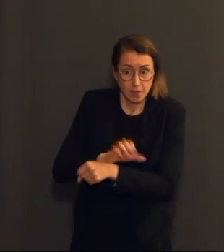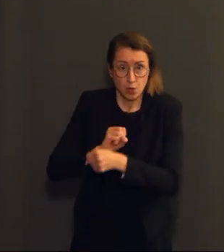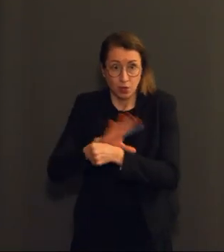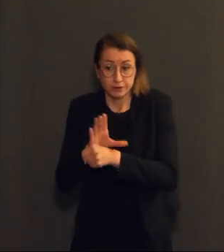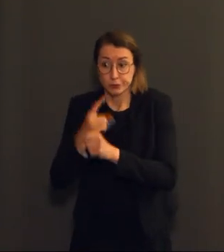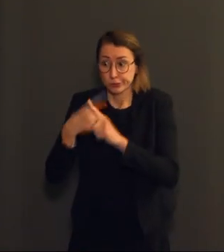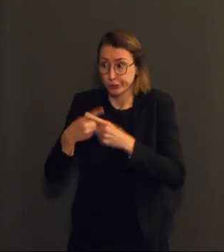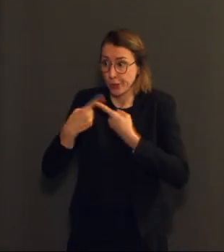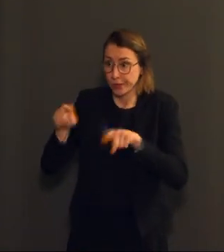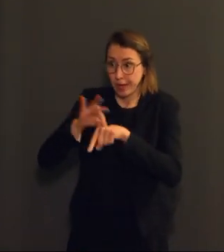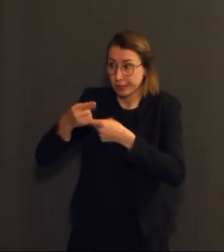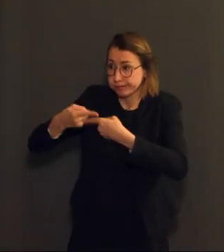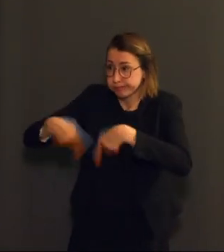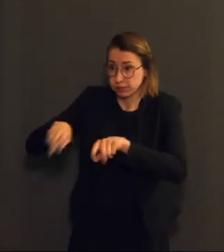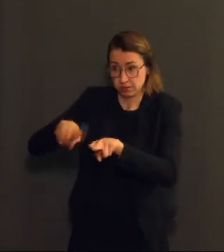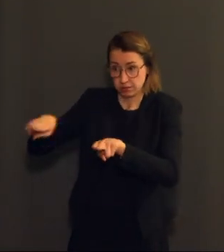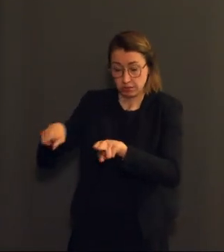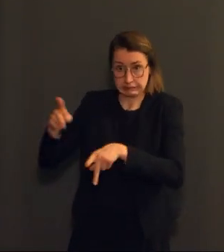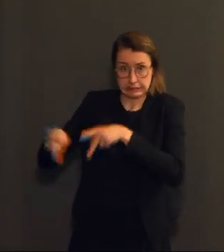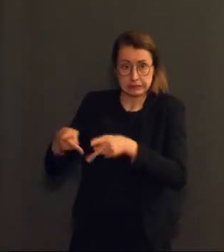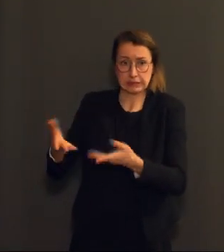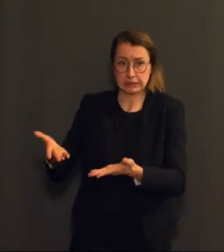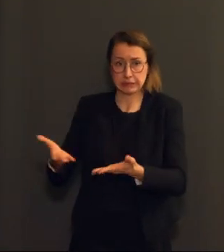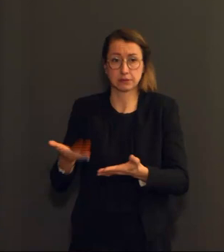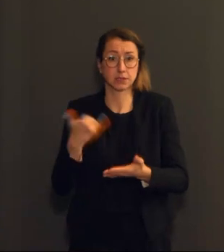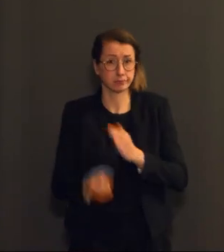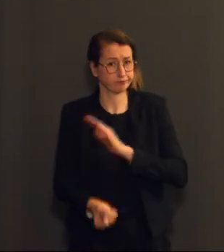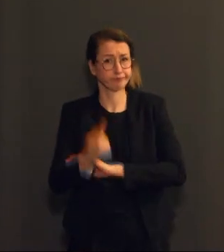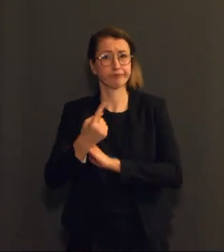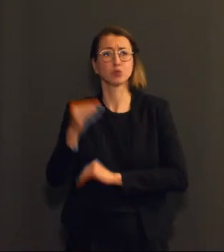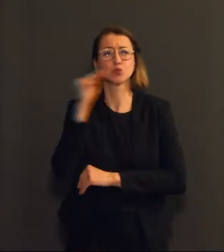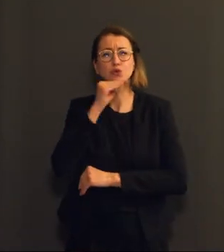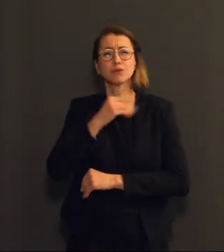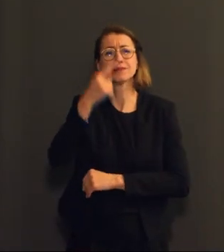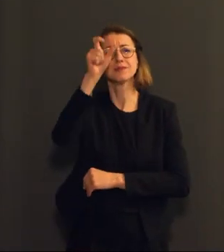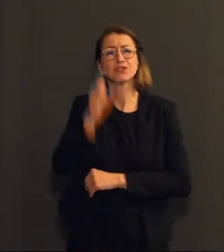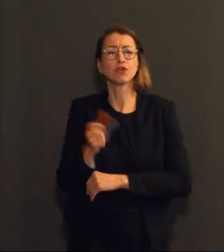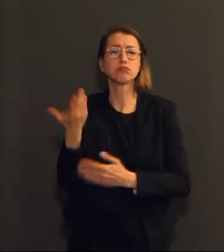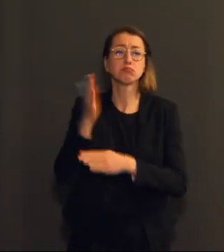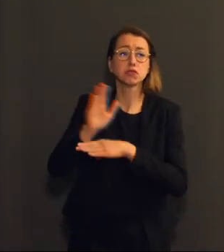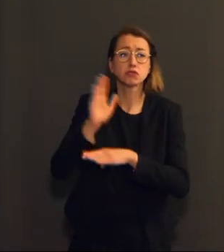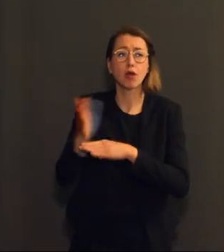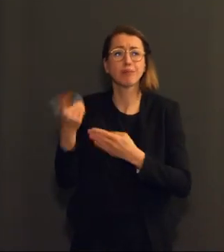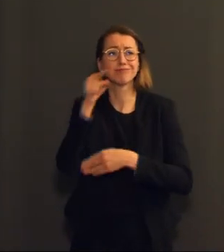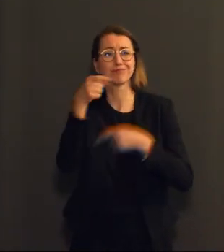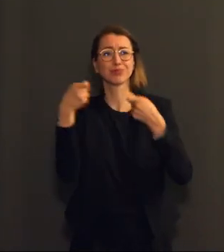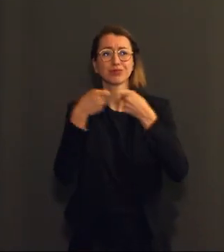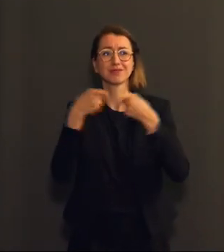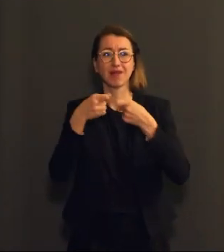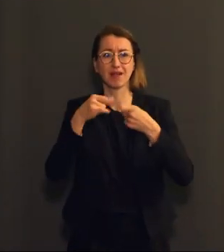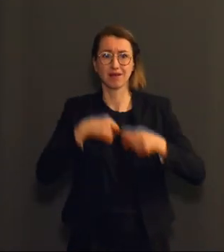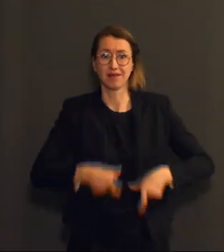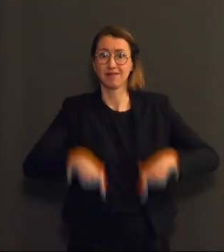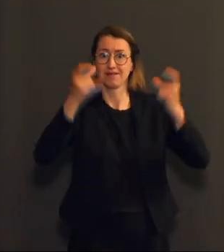laisse très peu de place pour des situations urgentes. Par exemple, on a eu cette crainte à Bruxelles récemment avec un incendie, mais un autre événement